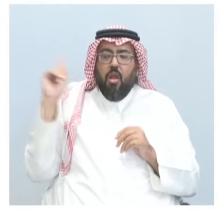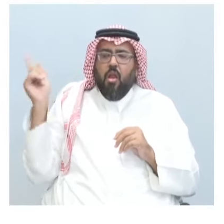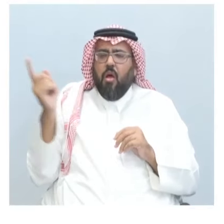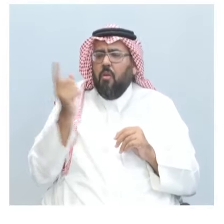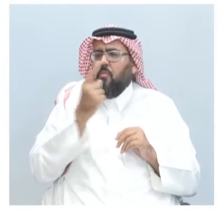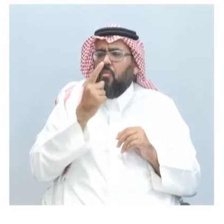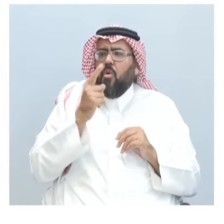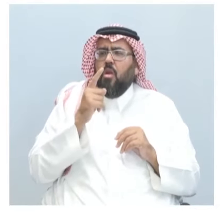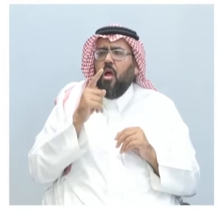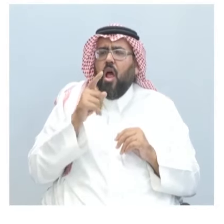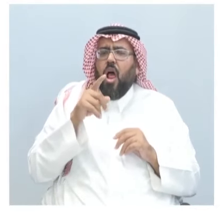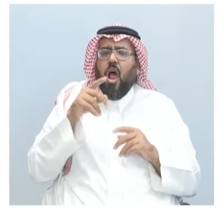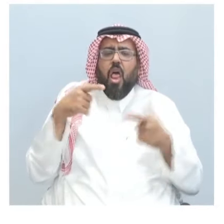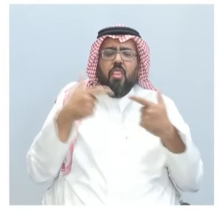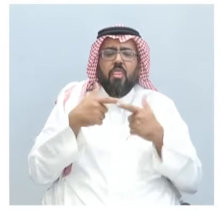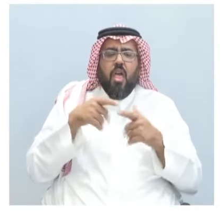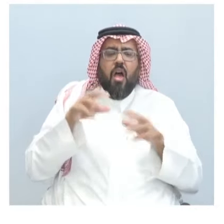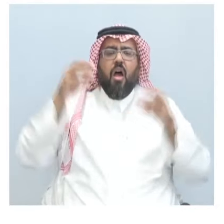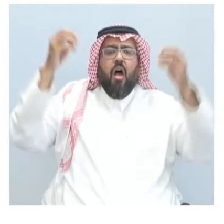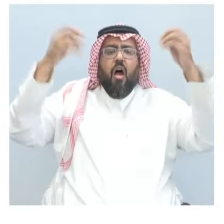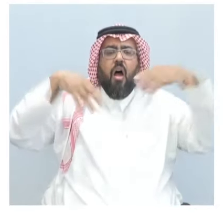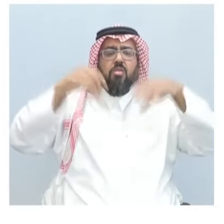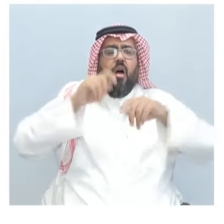اعطى كل شيء